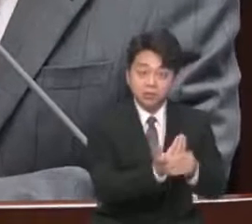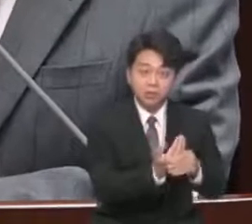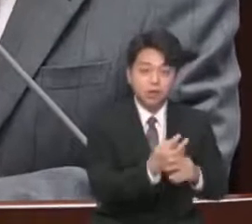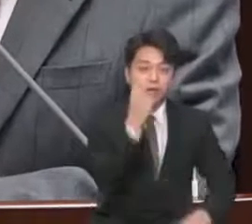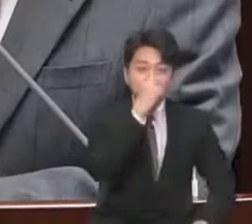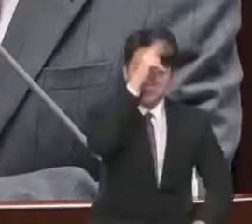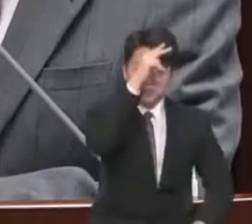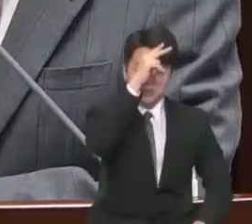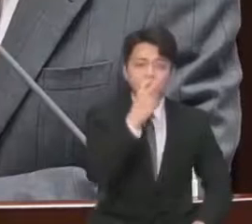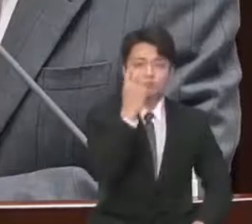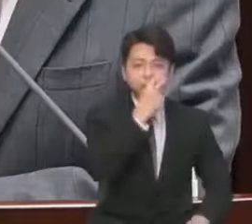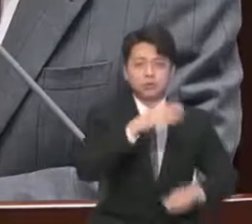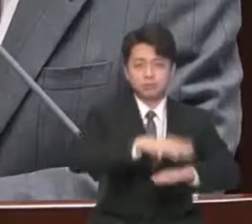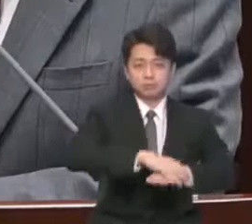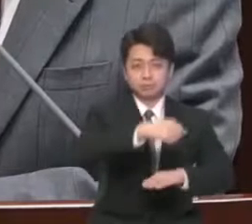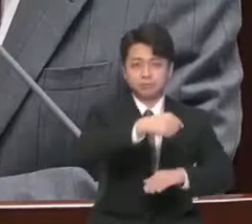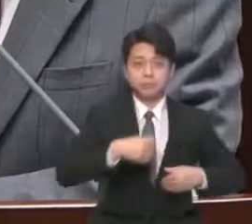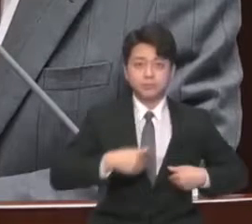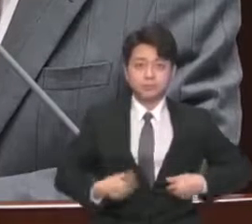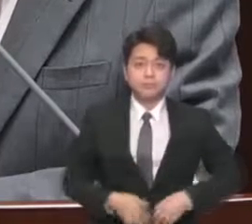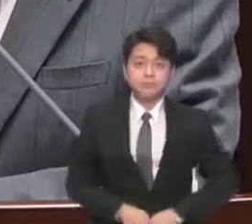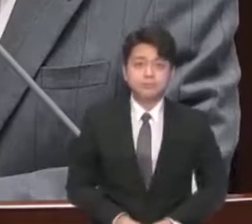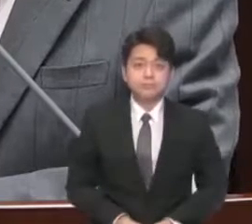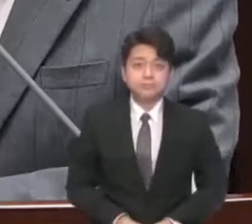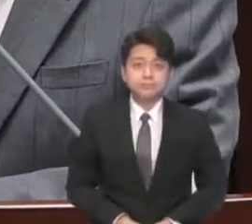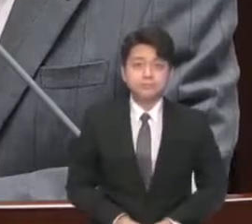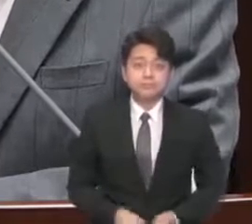서일병 측은 어제